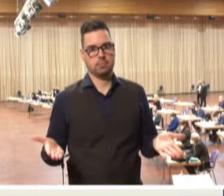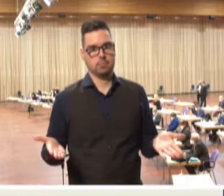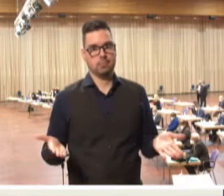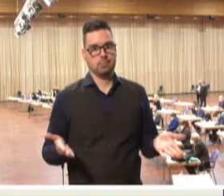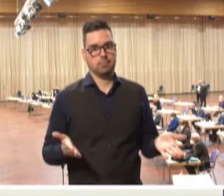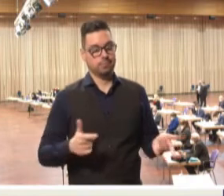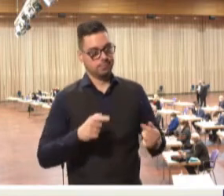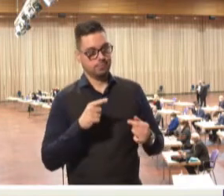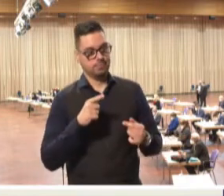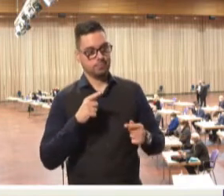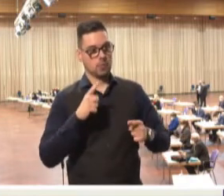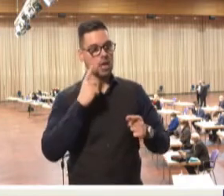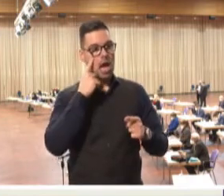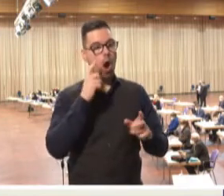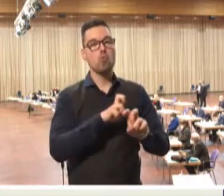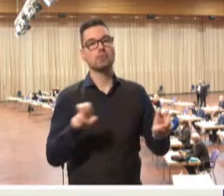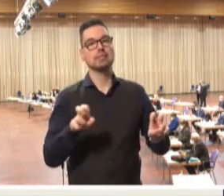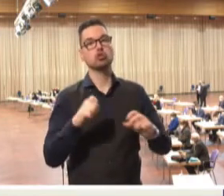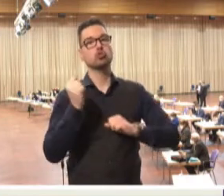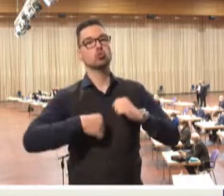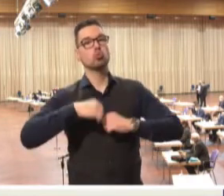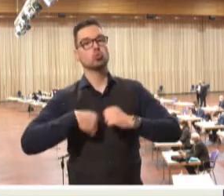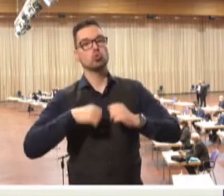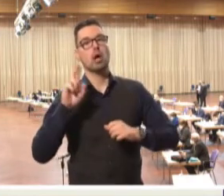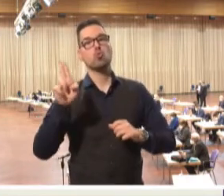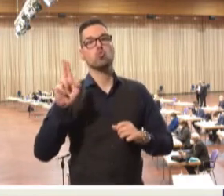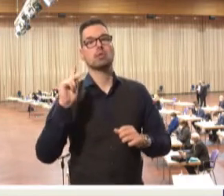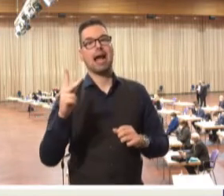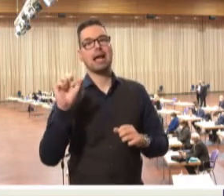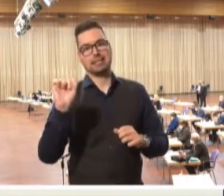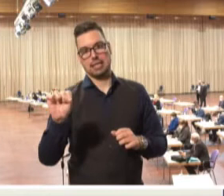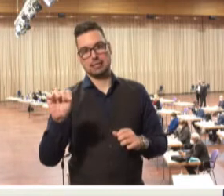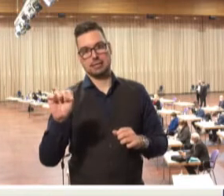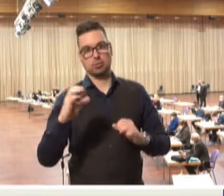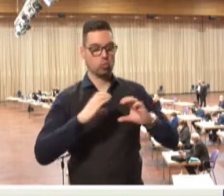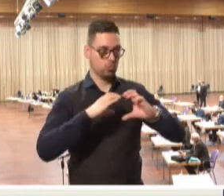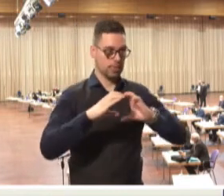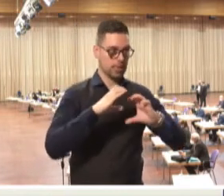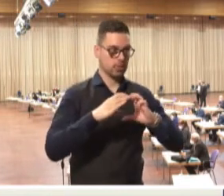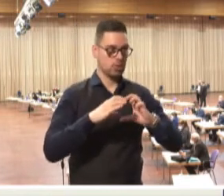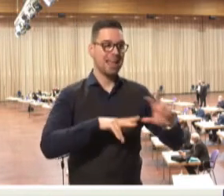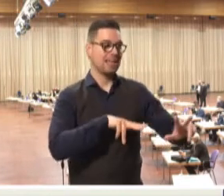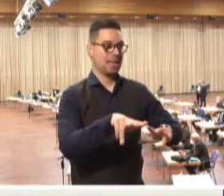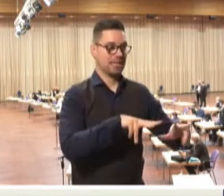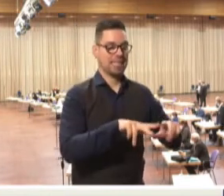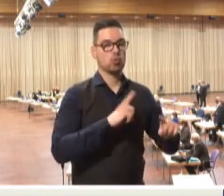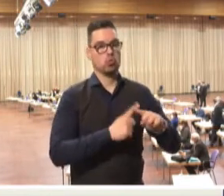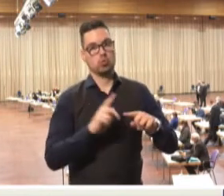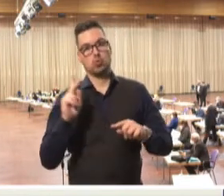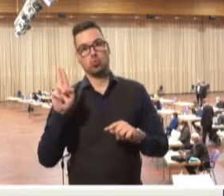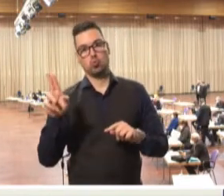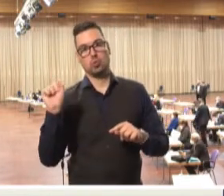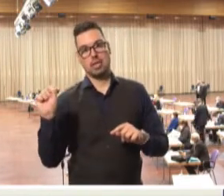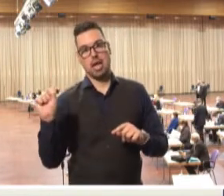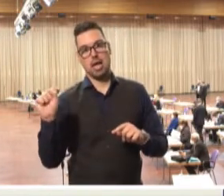Schließlich wurden die Aufsichtsstrukturen innerhalb des UKS und die Kommunikation zwischen Regierung und UKS